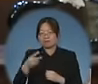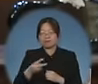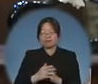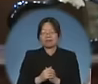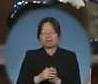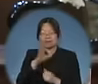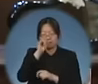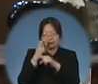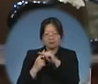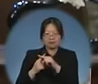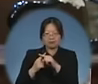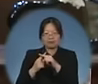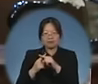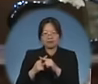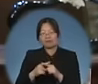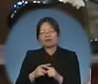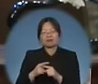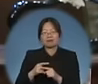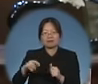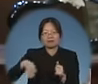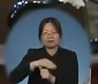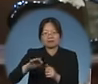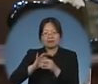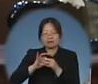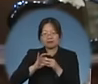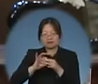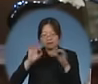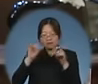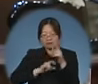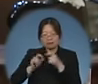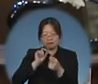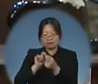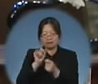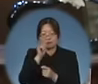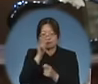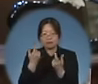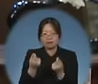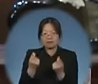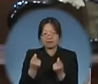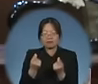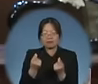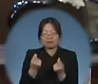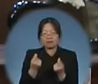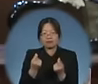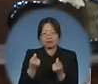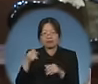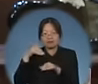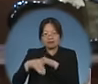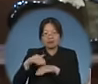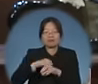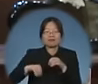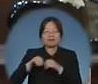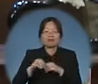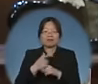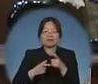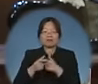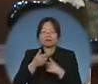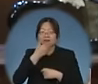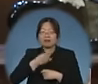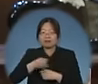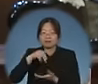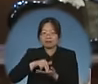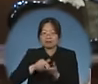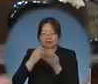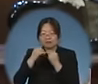어떤 긍정적인 자극 추구형으로 더 다가가고 이런 스타일, 그런 유형일수록 더 행복한